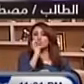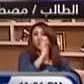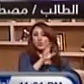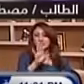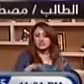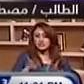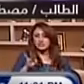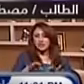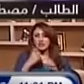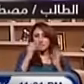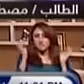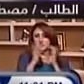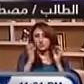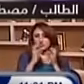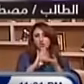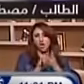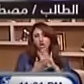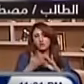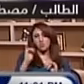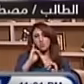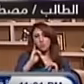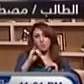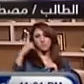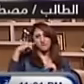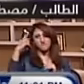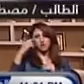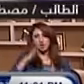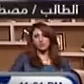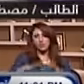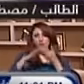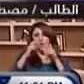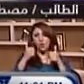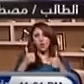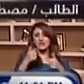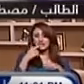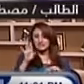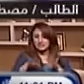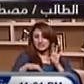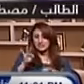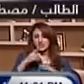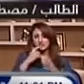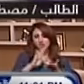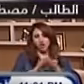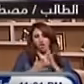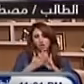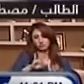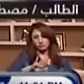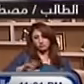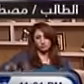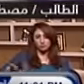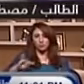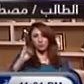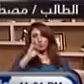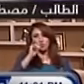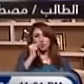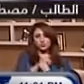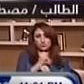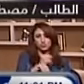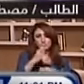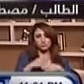مصر، تعالوا نفكر ان احنا نبني حاجه ايجابيه. كفايه سياسه. هما انا يعني انا